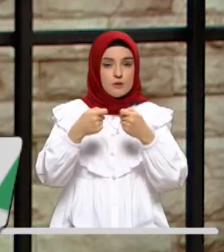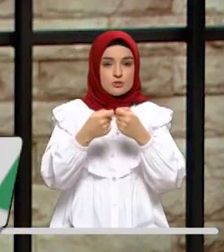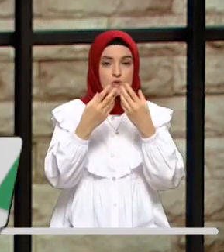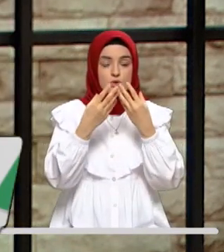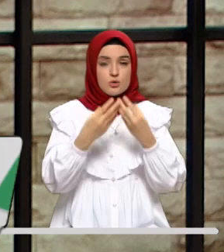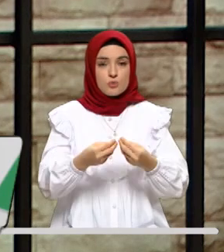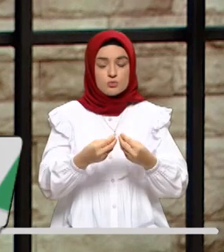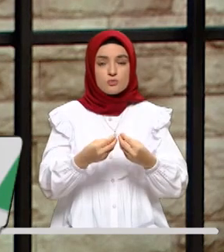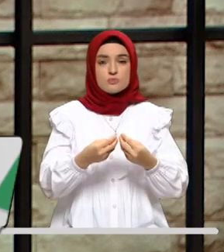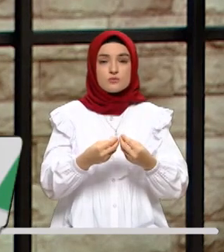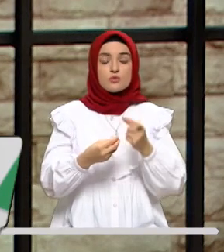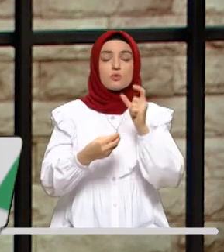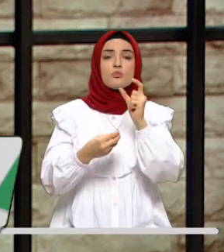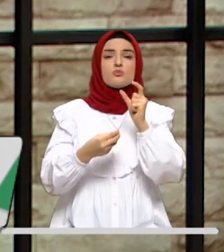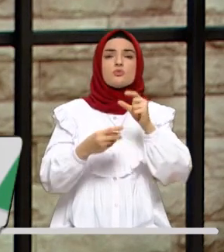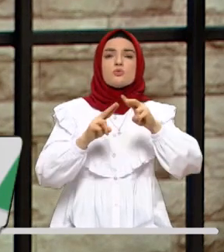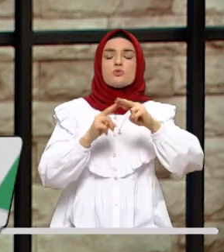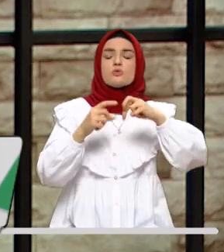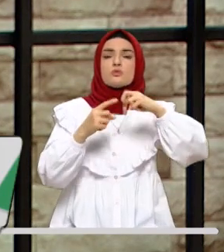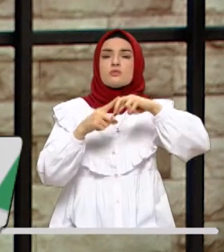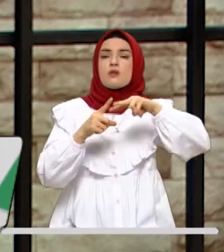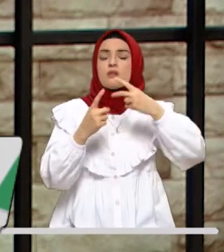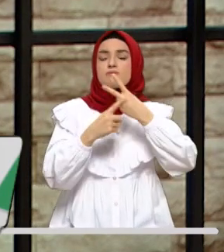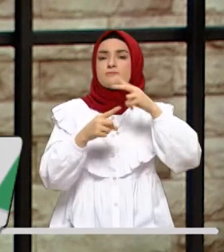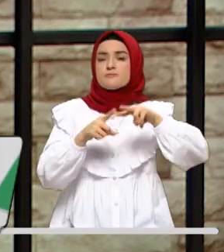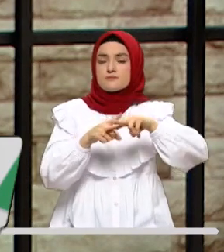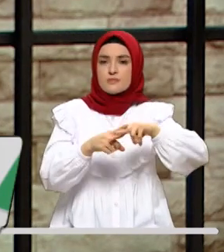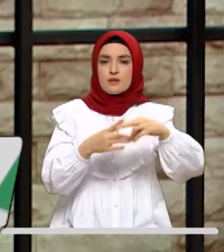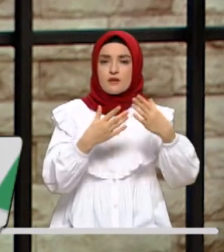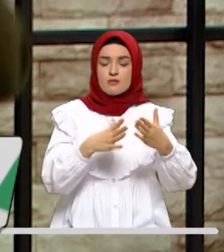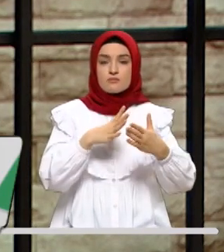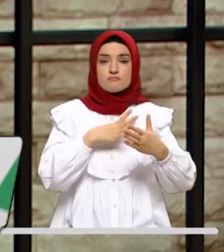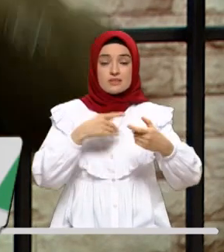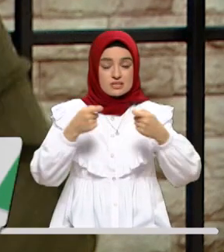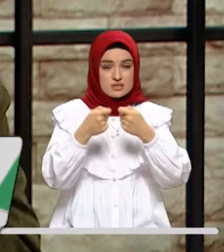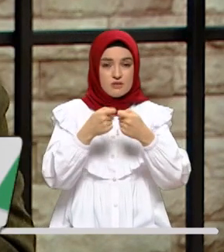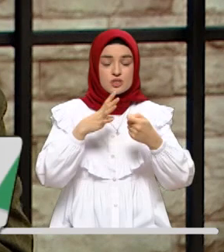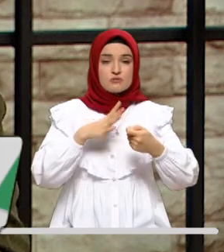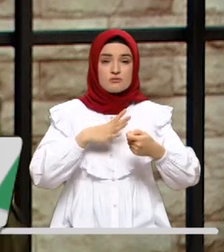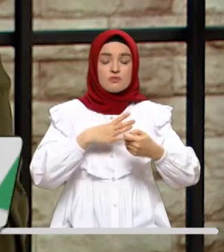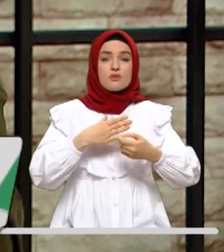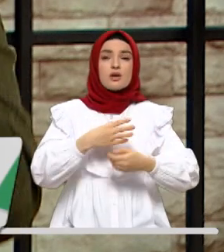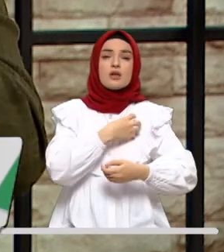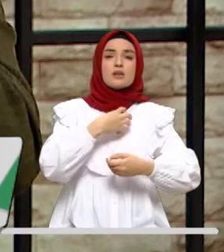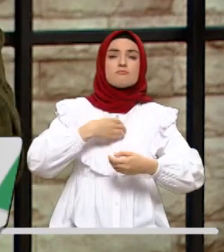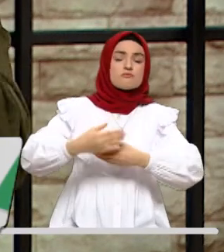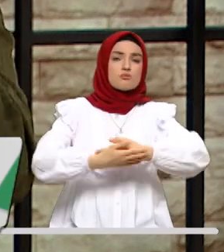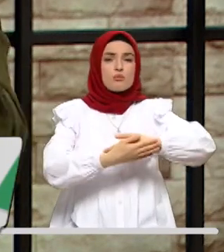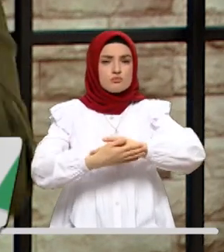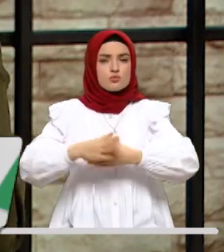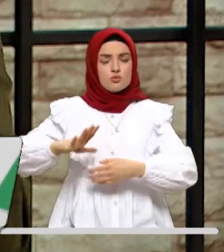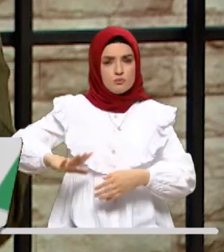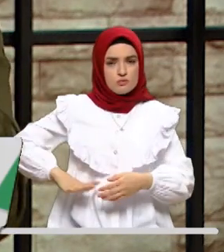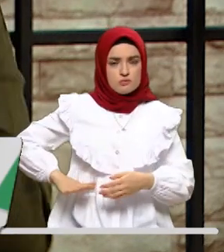İnsanlar kucaklarında, anaların kucaklarında çocuklar vatan arıyor. İşte Suriye. Hiç